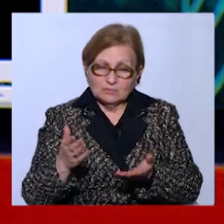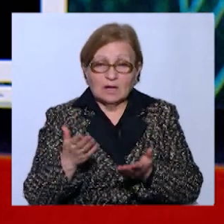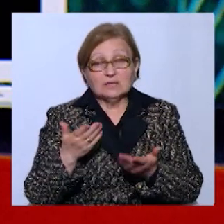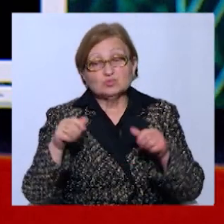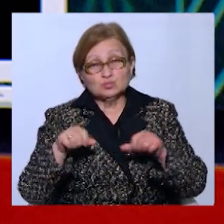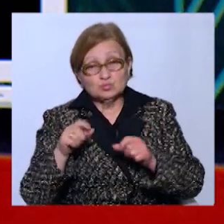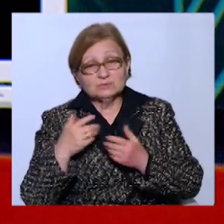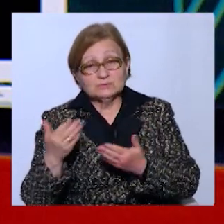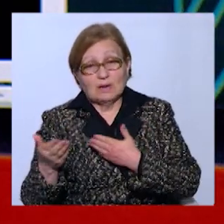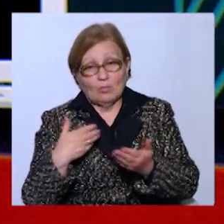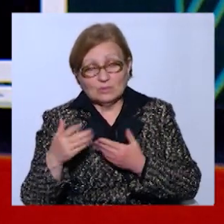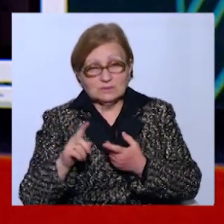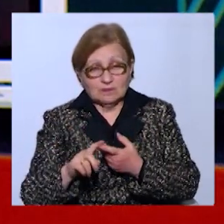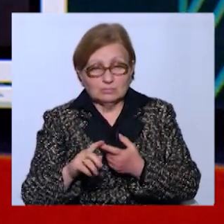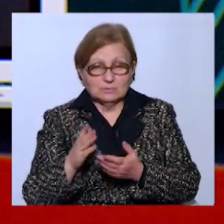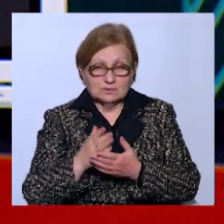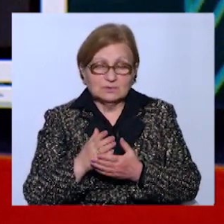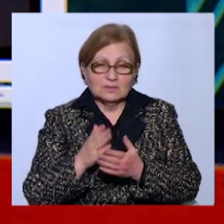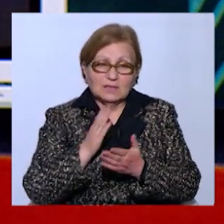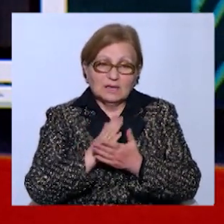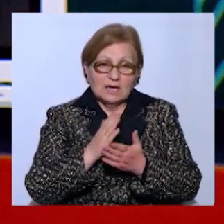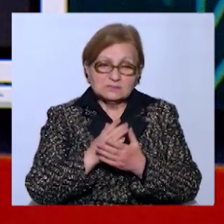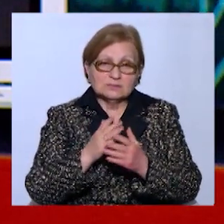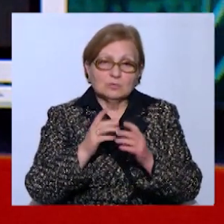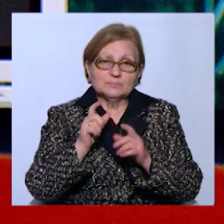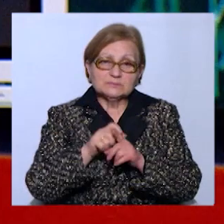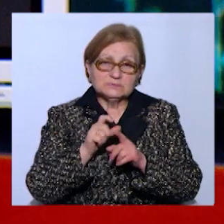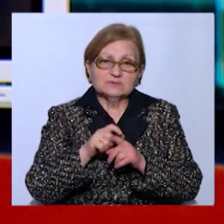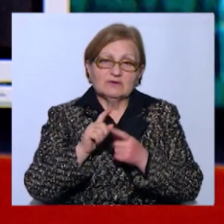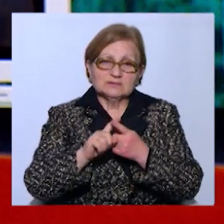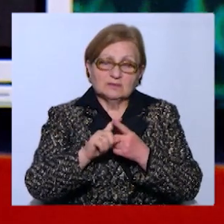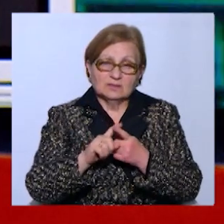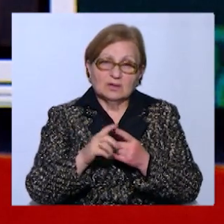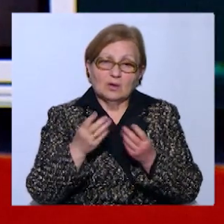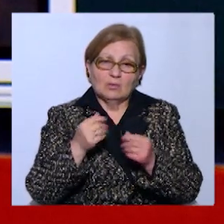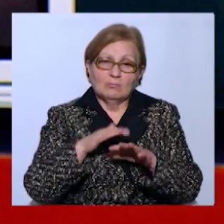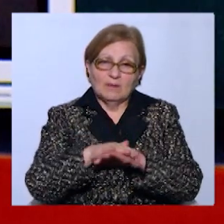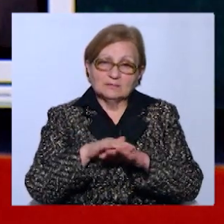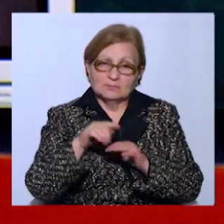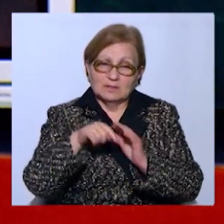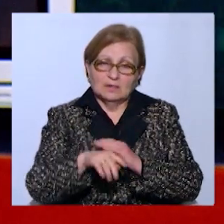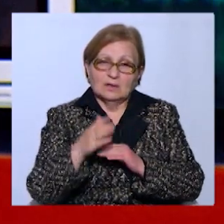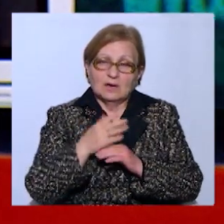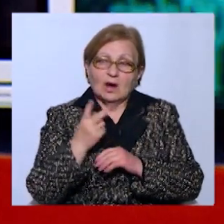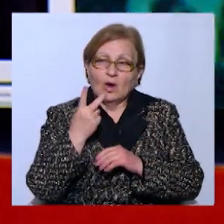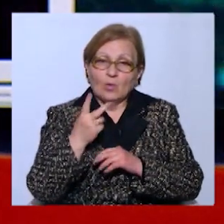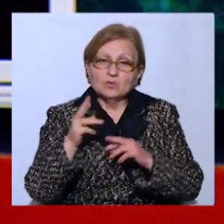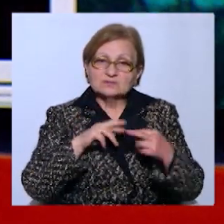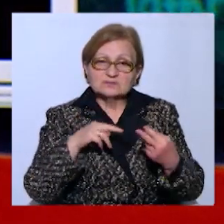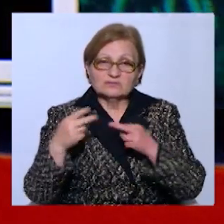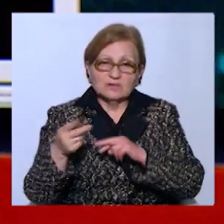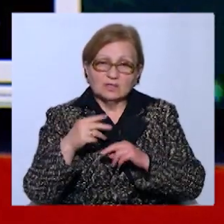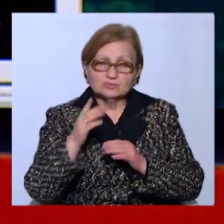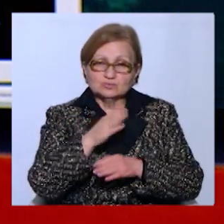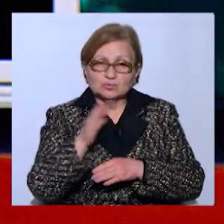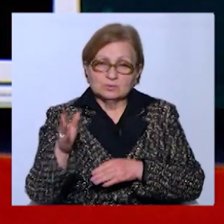აქვთ კარგი დამოკიდებულება, ან მე ხო ხართ, არსებობს ისე დამოკიდებულება. ეს ის მათემატიკაში ორ ცვლად შორის არის დამოკიდებულება. ნახეთ,